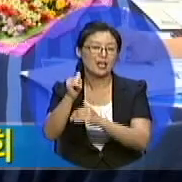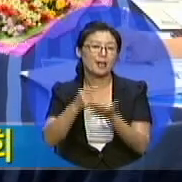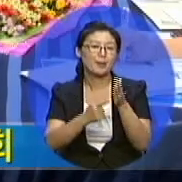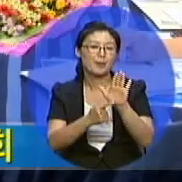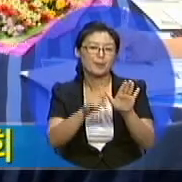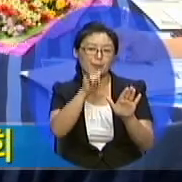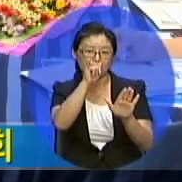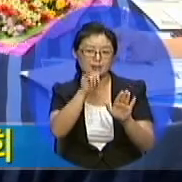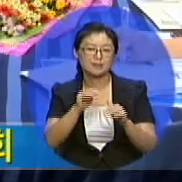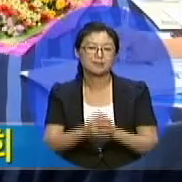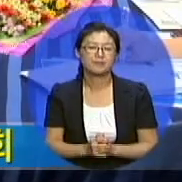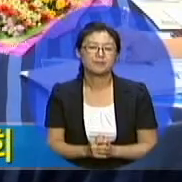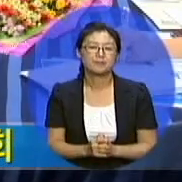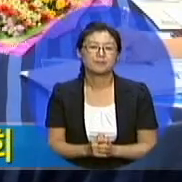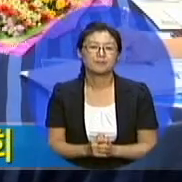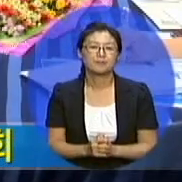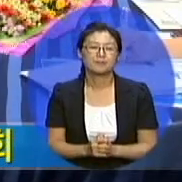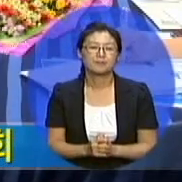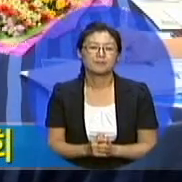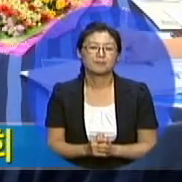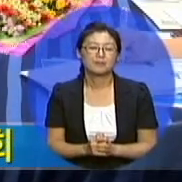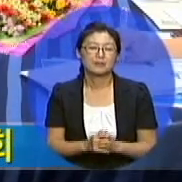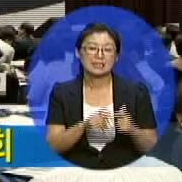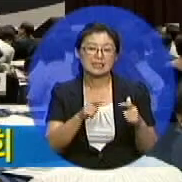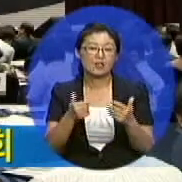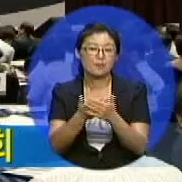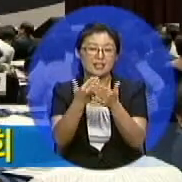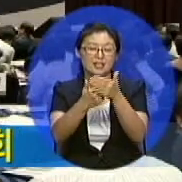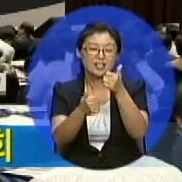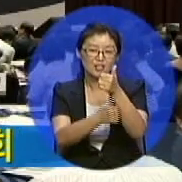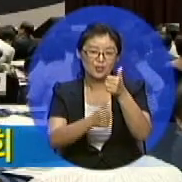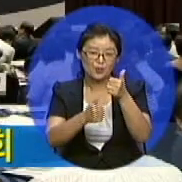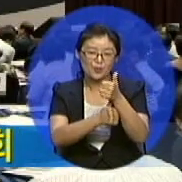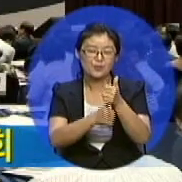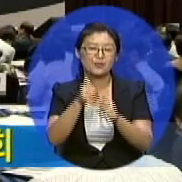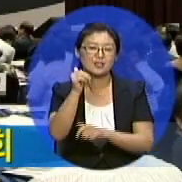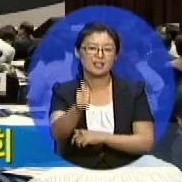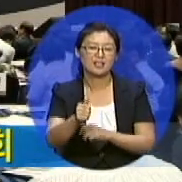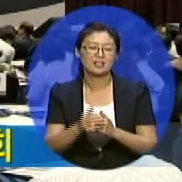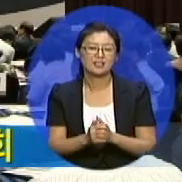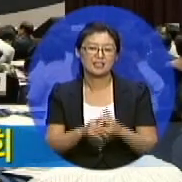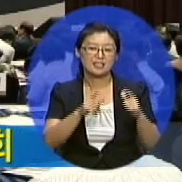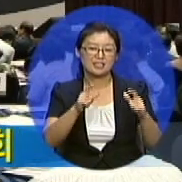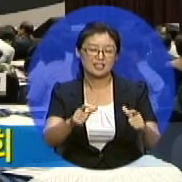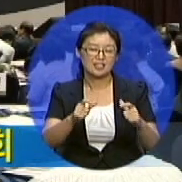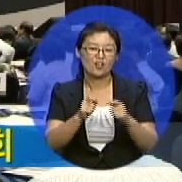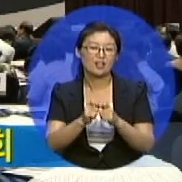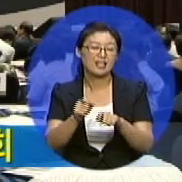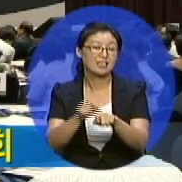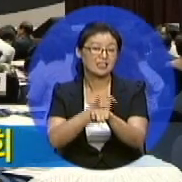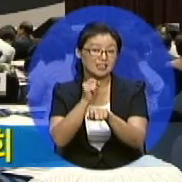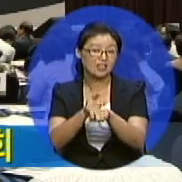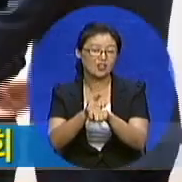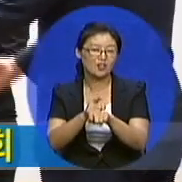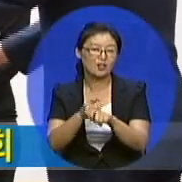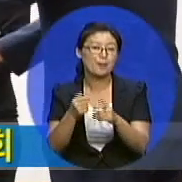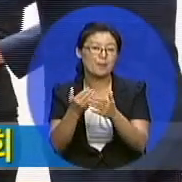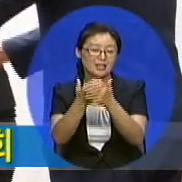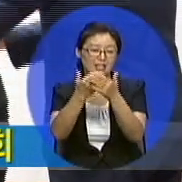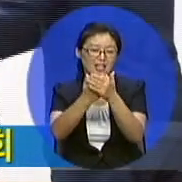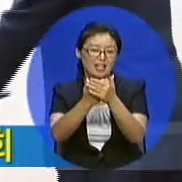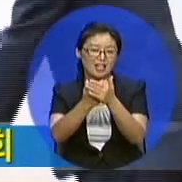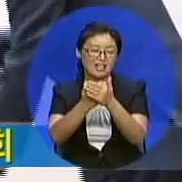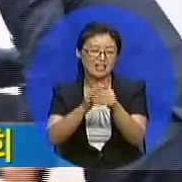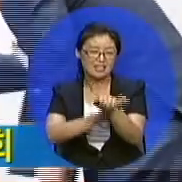등으로 구성돼 진행됐습니다. 지역발전위원회 이원종 위원장은 지역 특성을 반영한 상향식 정책 추진이 차질